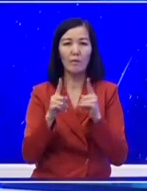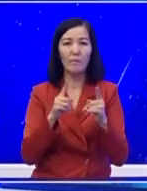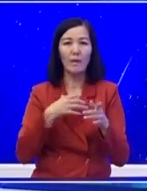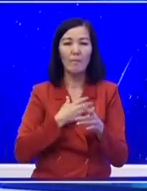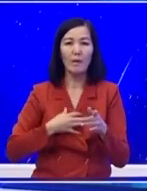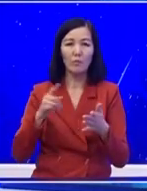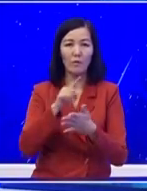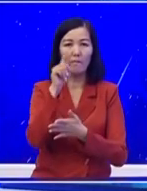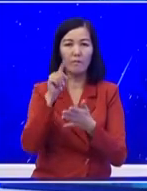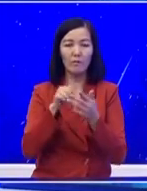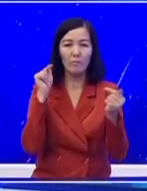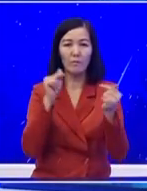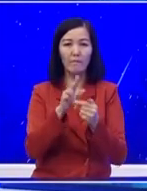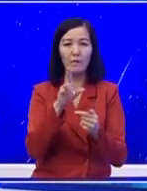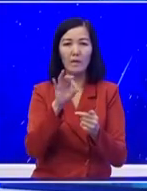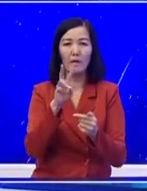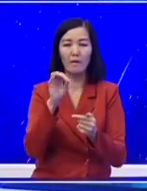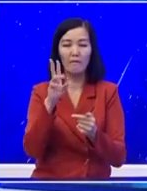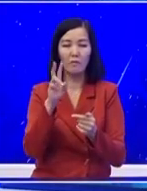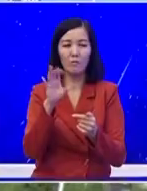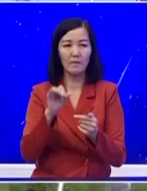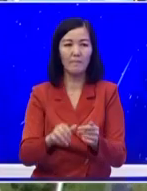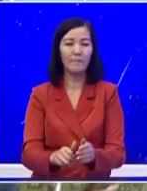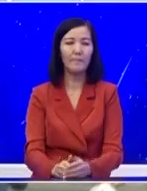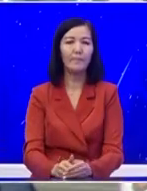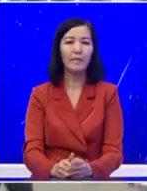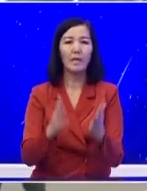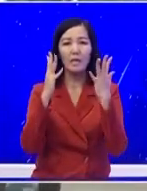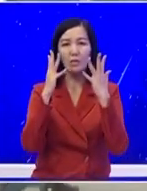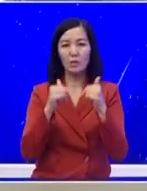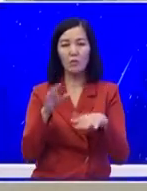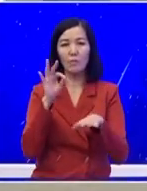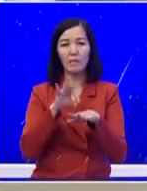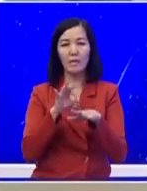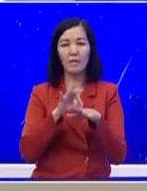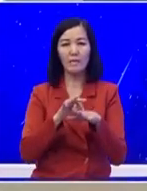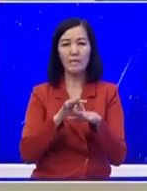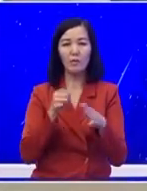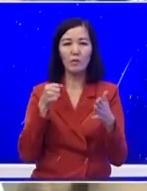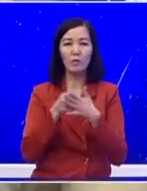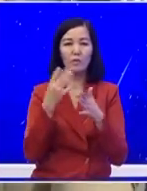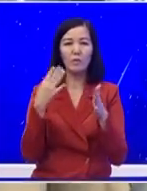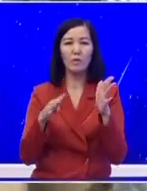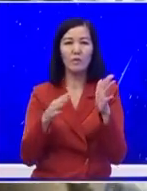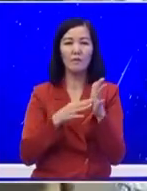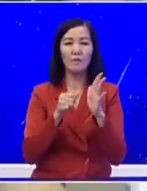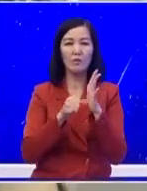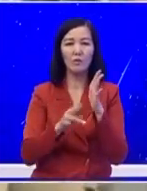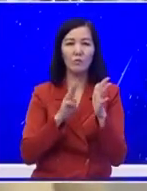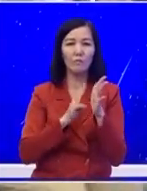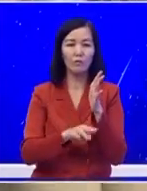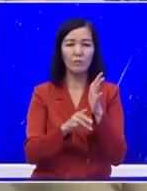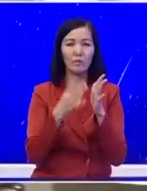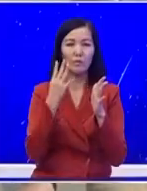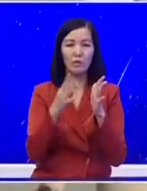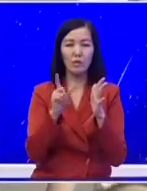актуальным вопросам борьбы с коронавирусом. Число больных коронавирусом в стране достигло 49 683